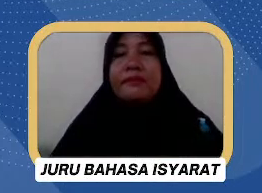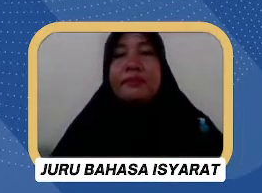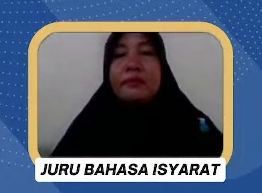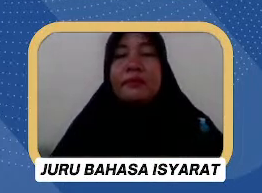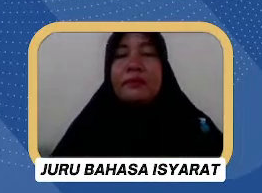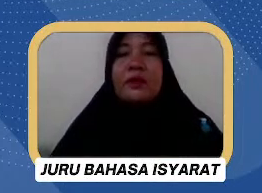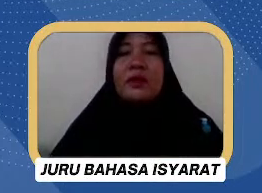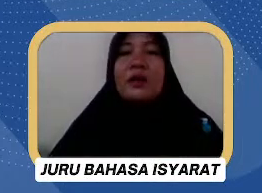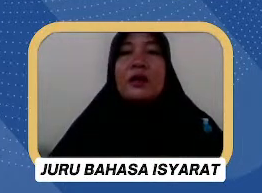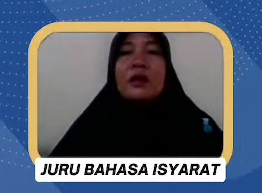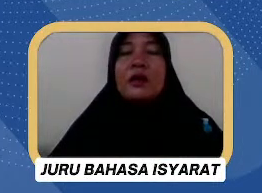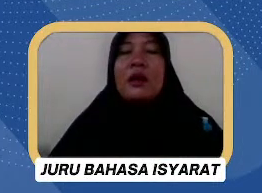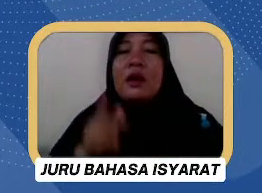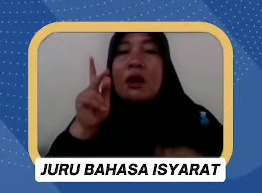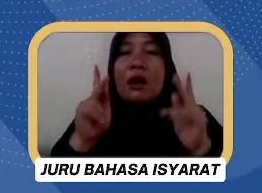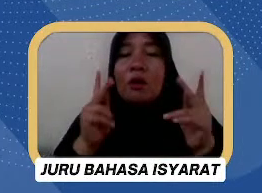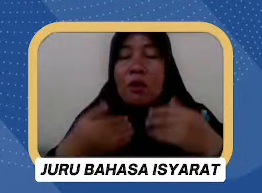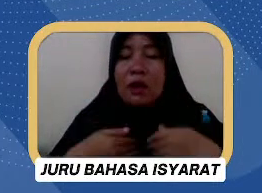permusuhan, bahkan perpecahan